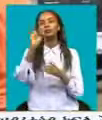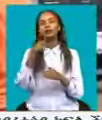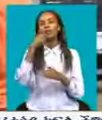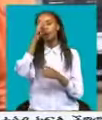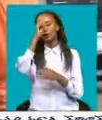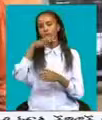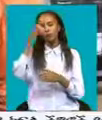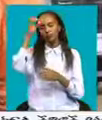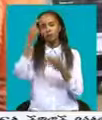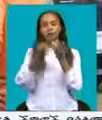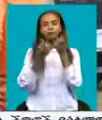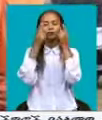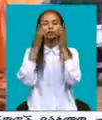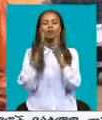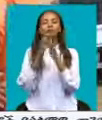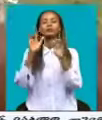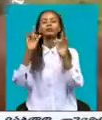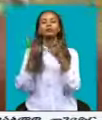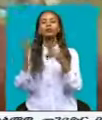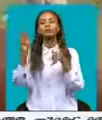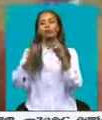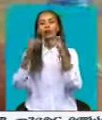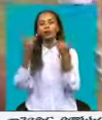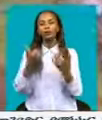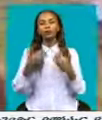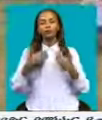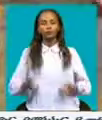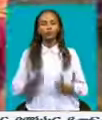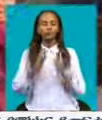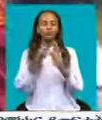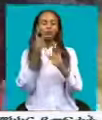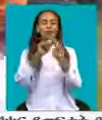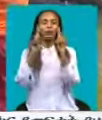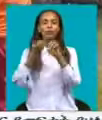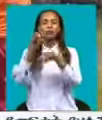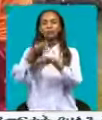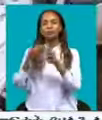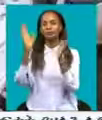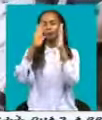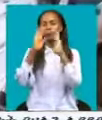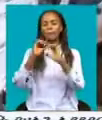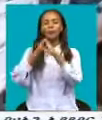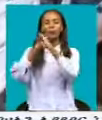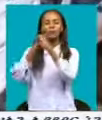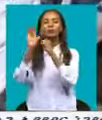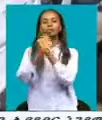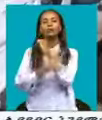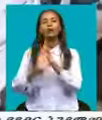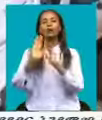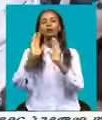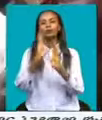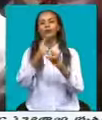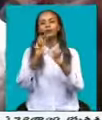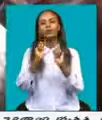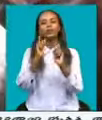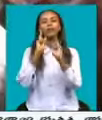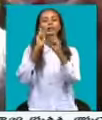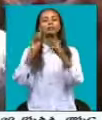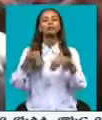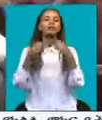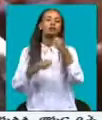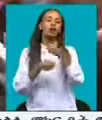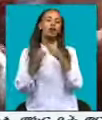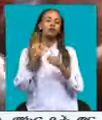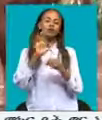ክፍሌ ይህን የተረዳው የጉራጌ ዞን ህዝብም አሁን ያለውን የኑሮ ውድነትና ሌሎች ወቅታዊ ችግሮችም በመቋቋም ለሀገራዊ ጥሪ ፈጣን ምላሽ በመስጠት